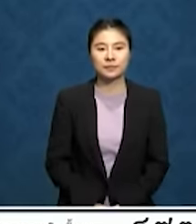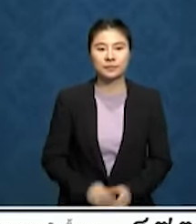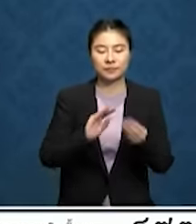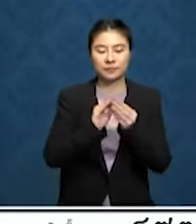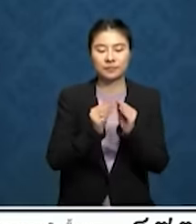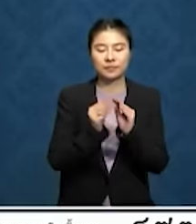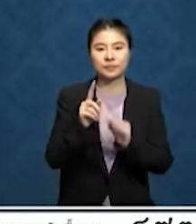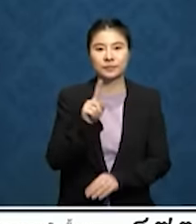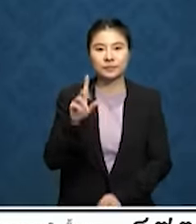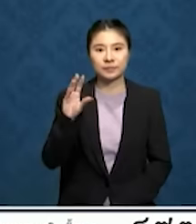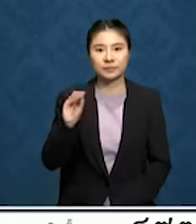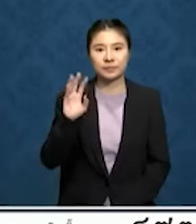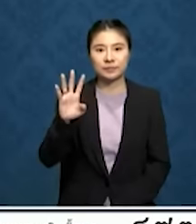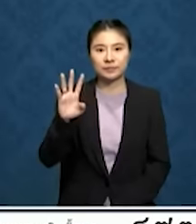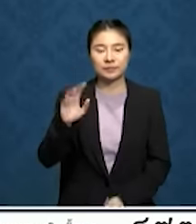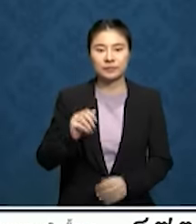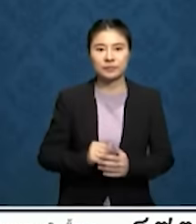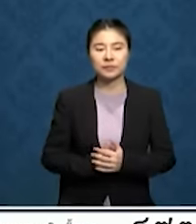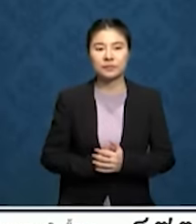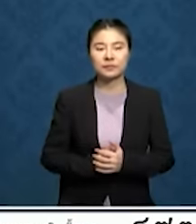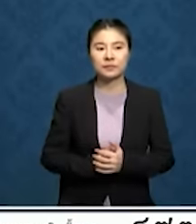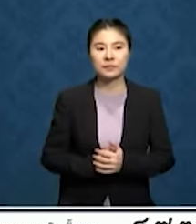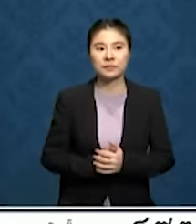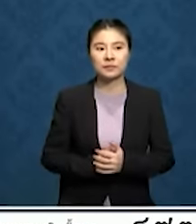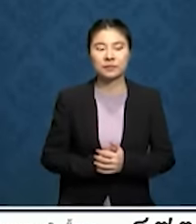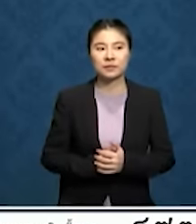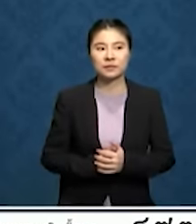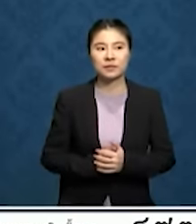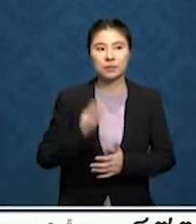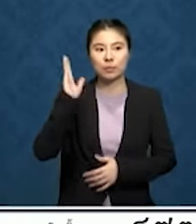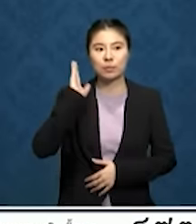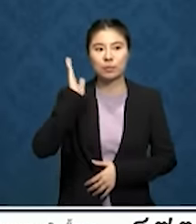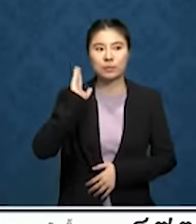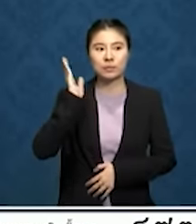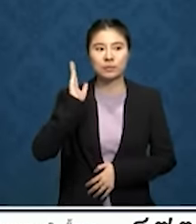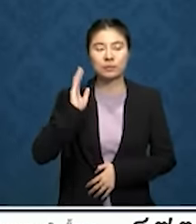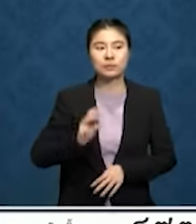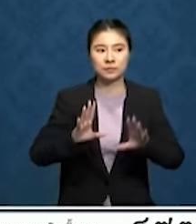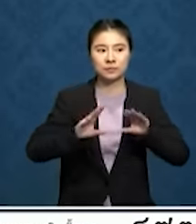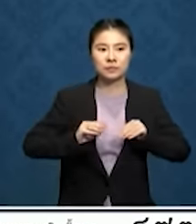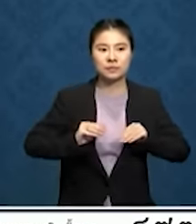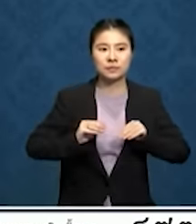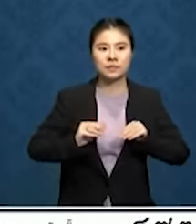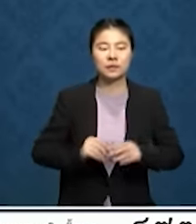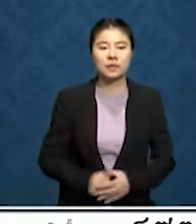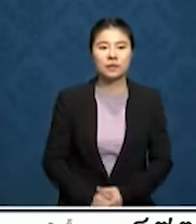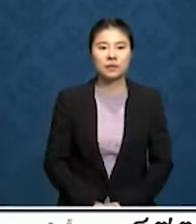154นายเทิดชาติชัยพงษ ์เห็นชอบครับ